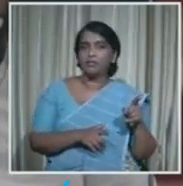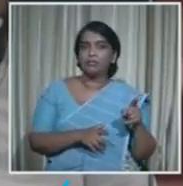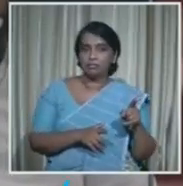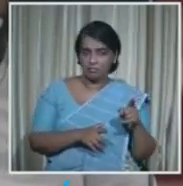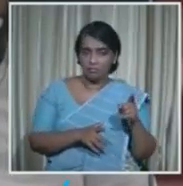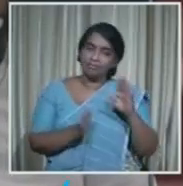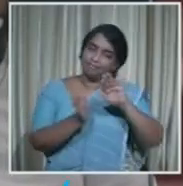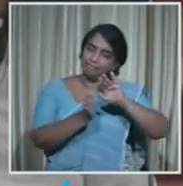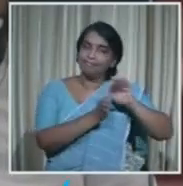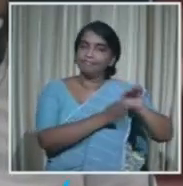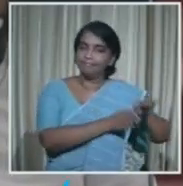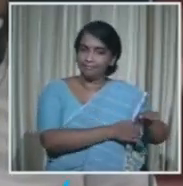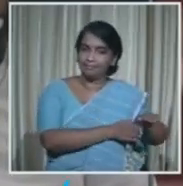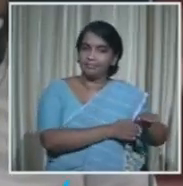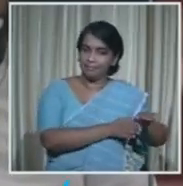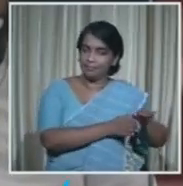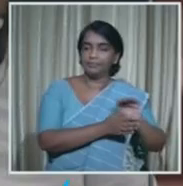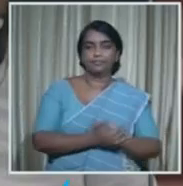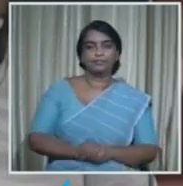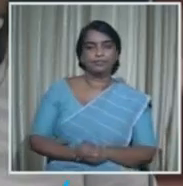tiyan